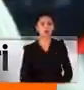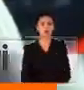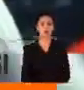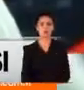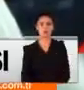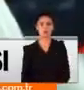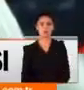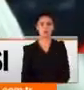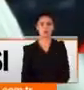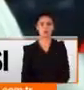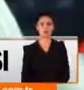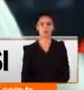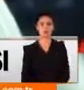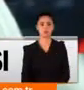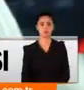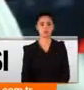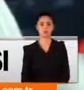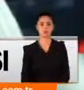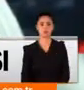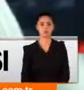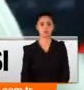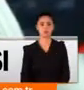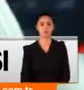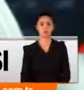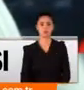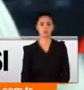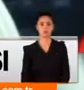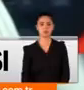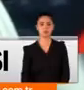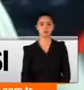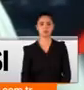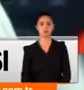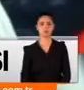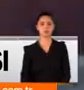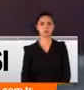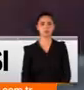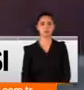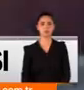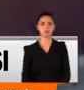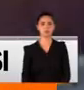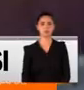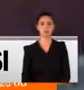ki kamera çekiyor dedi. Sana şikayet edeceğim dedi. Ondan sonra geri çekildi bu.